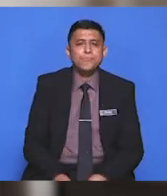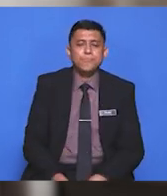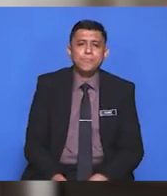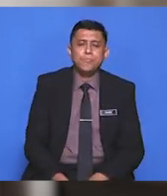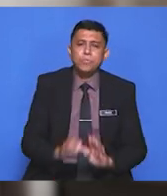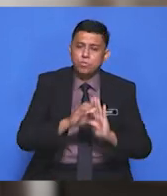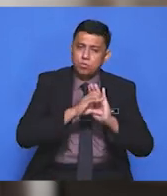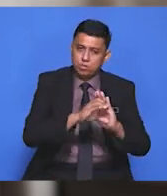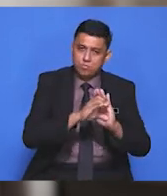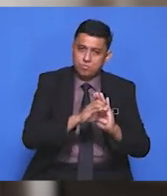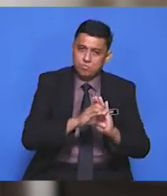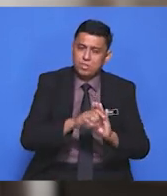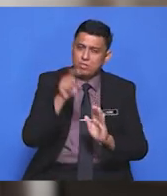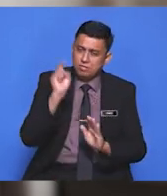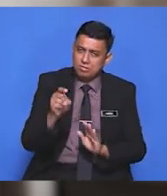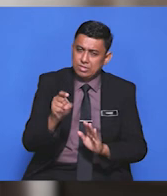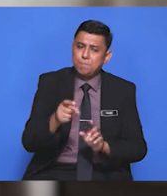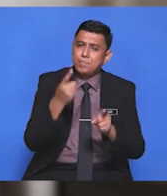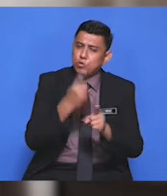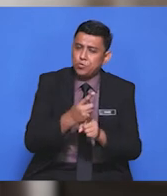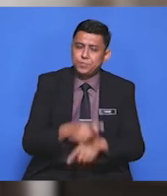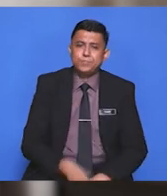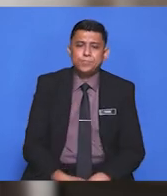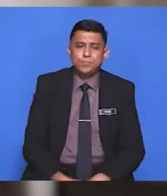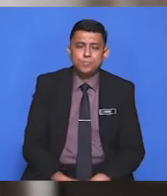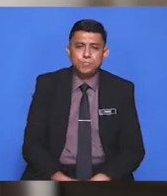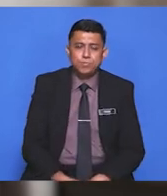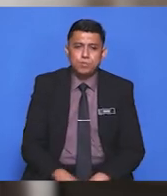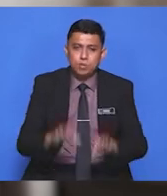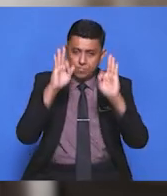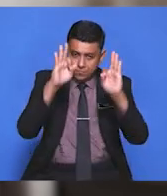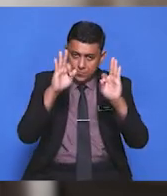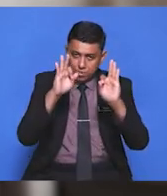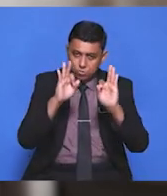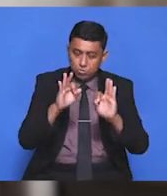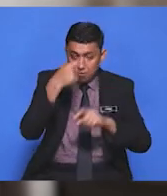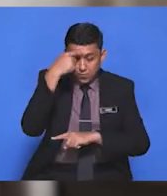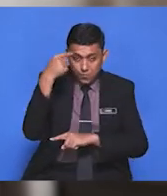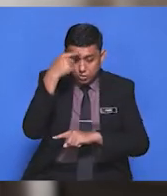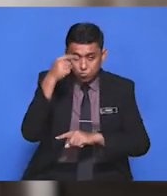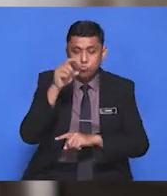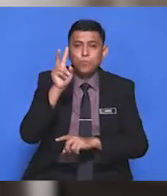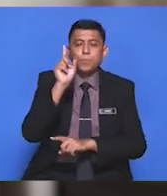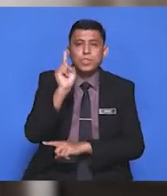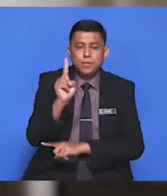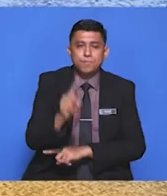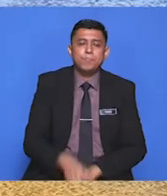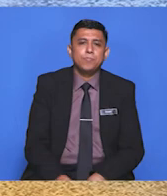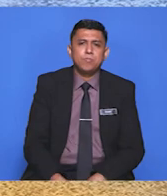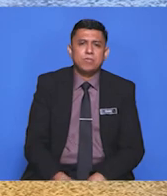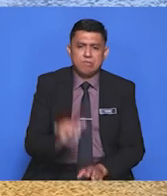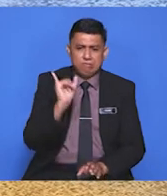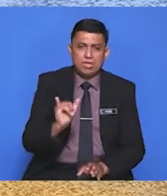Contoh mestilah spesifik. Mari kita lihat faktor dalaman pertama yang mempengaruhi penetapan